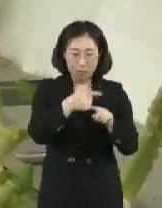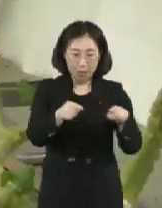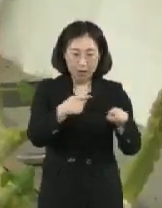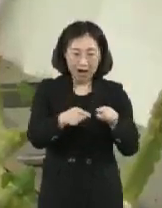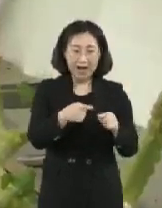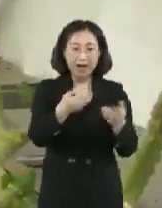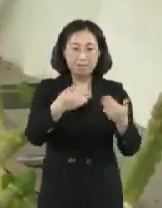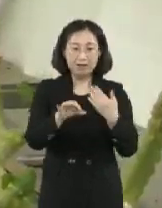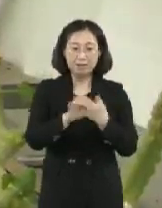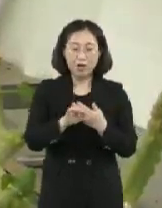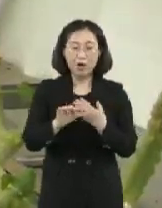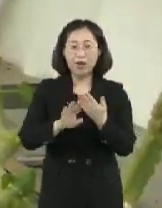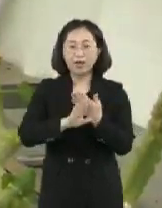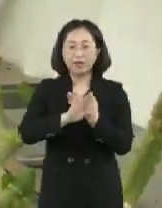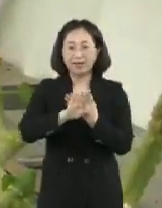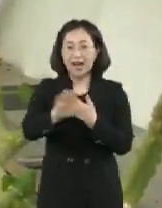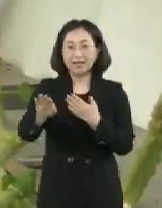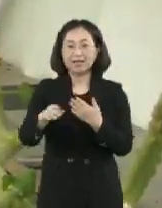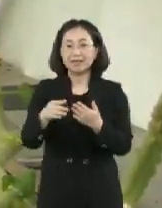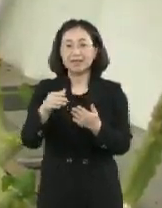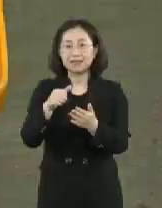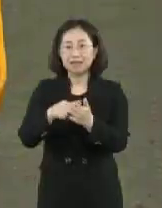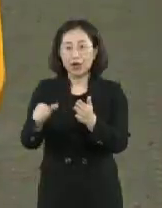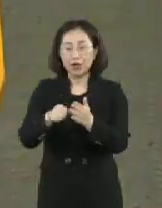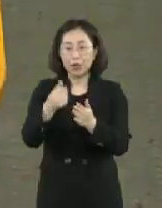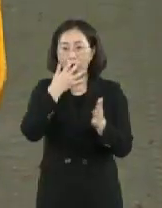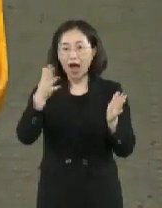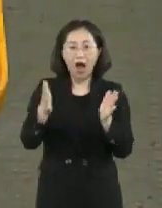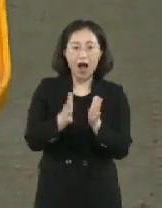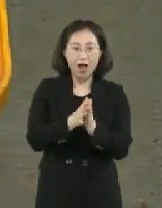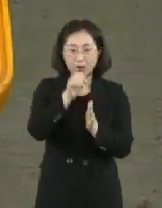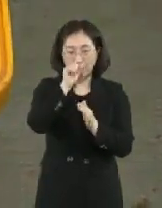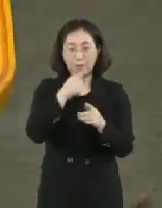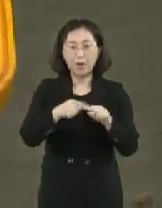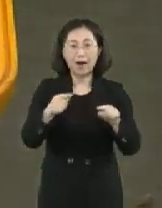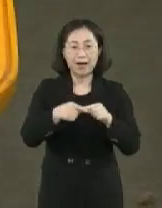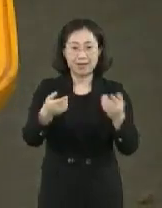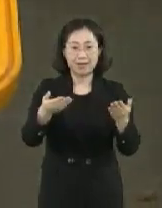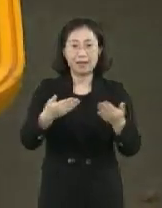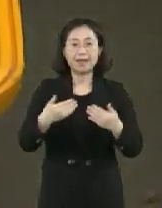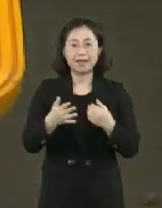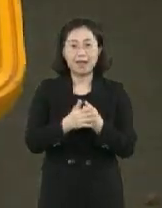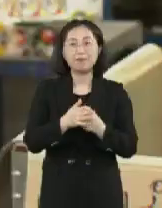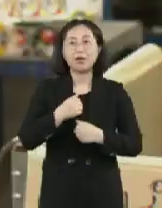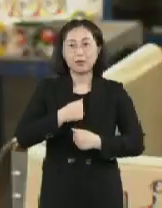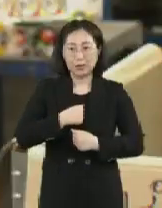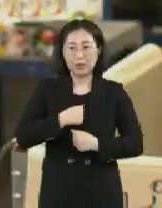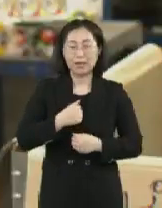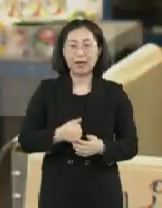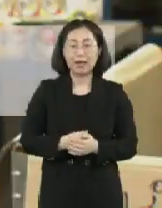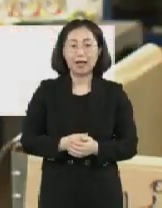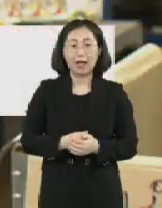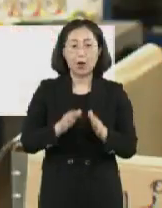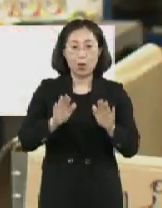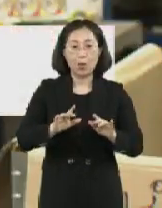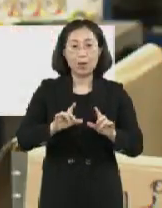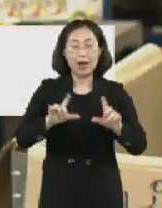다른 작물까지 영향을 미치기 때문에 각별히 유의하고 있습니다. 올해는 특히